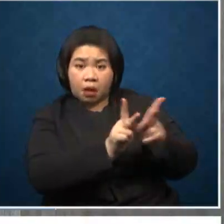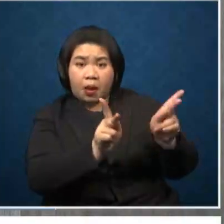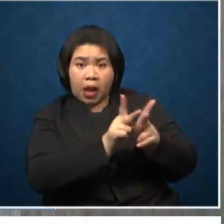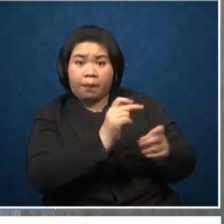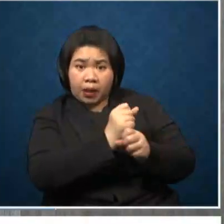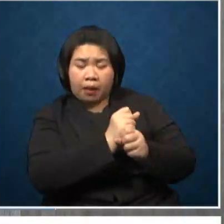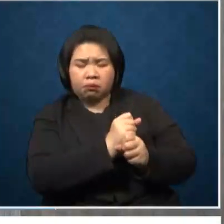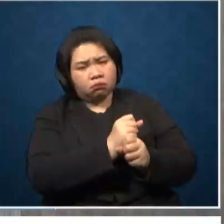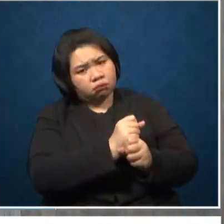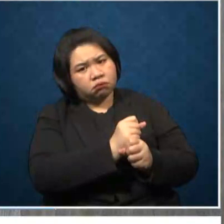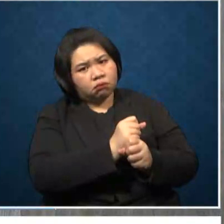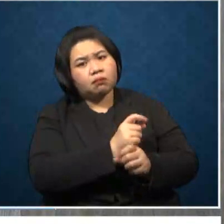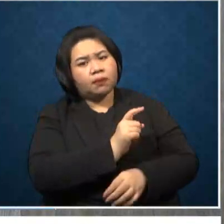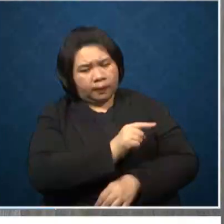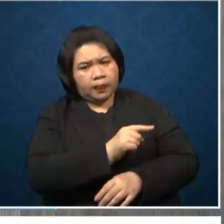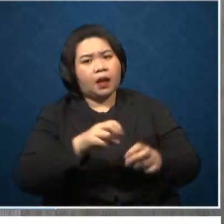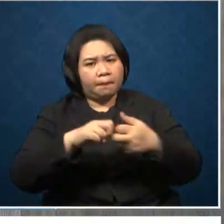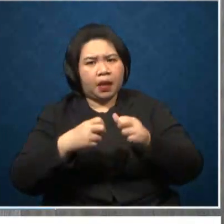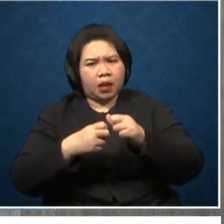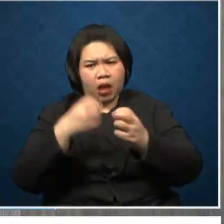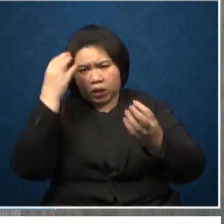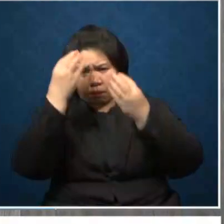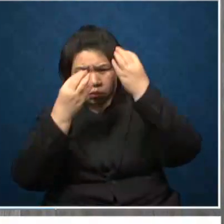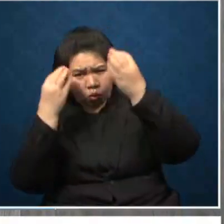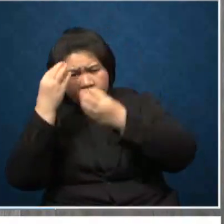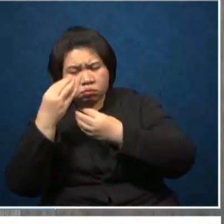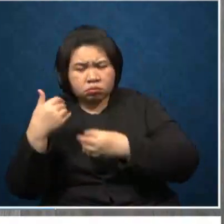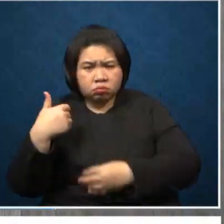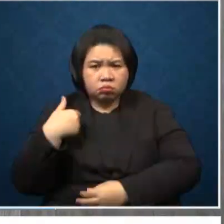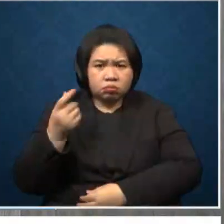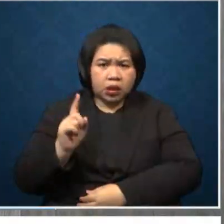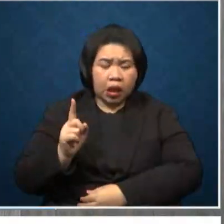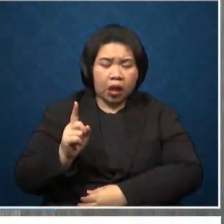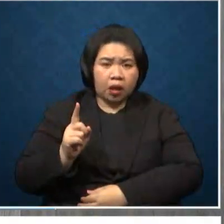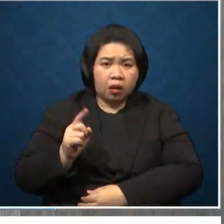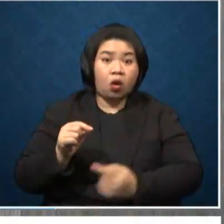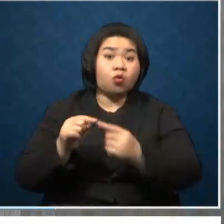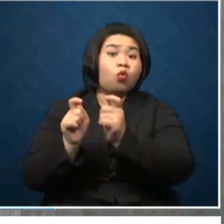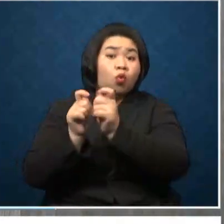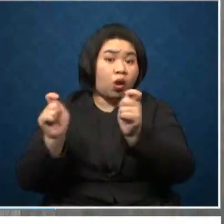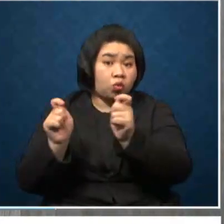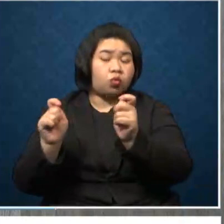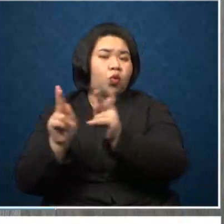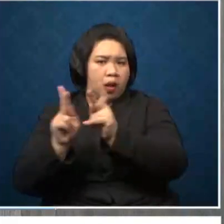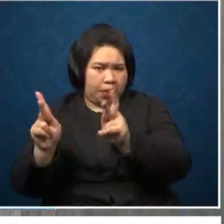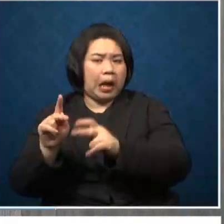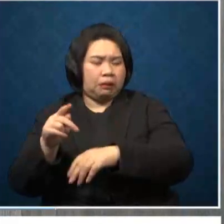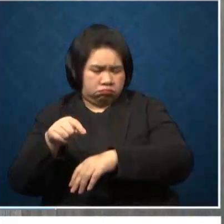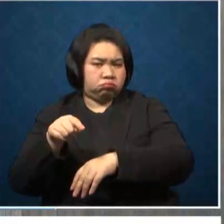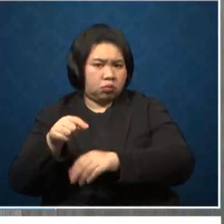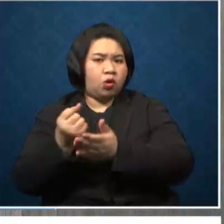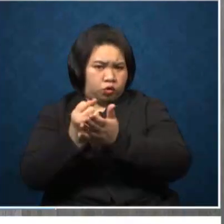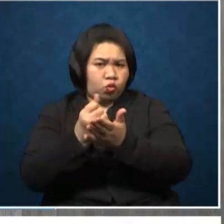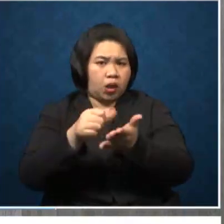ตัวนี้ทำให้ประชาชนสับสนท่านอนุกรรมาธิการและท่านประธานกรรมการต้องแก้ตัว